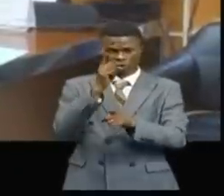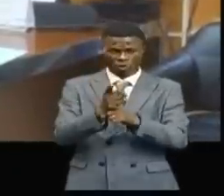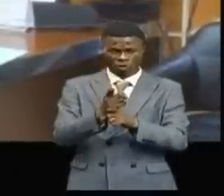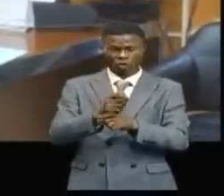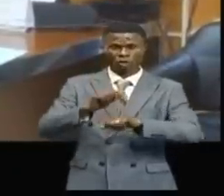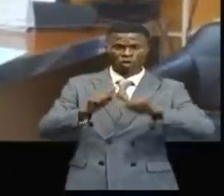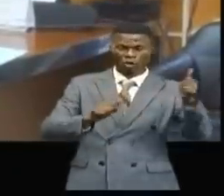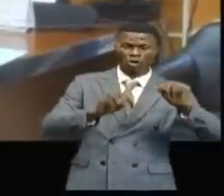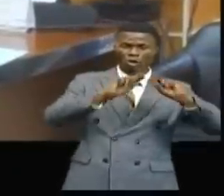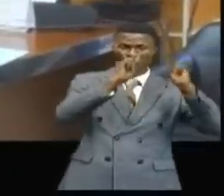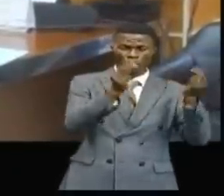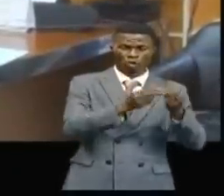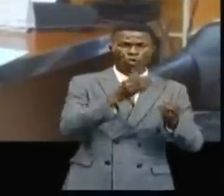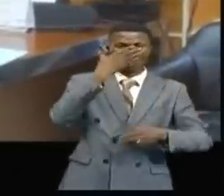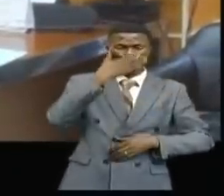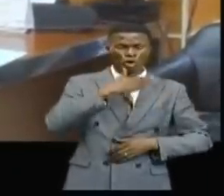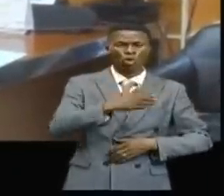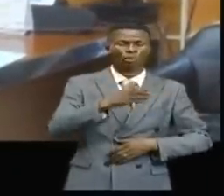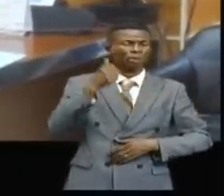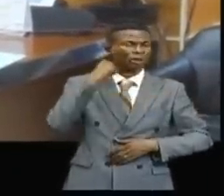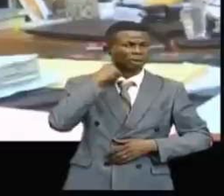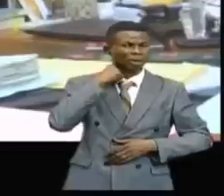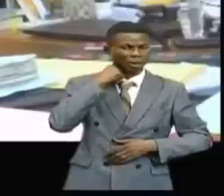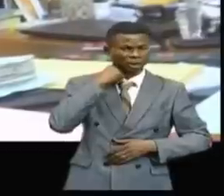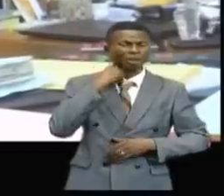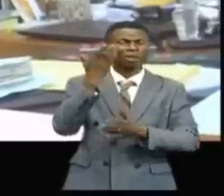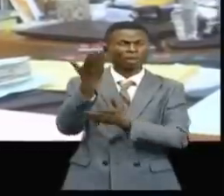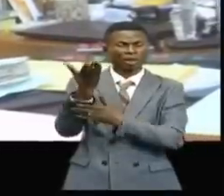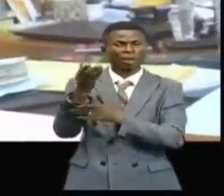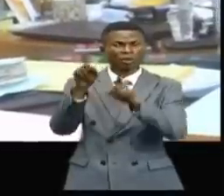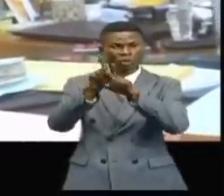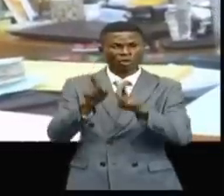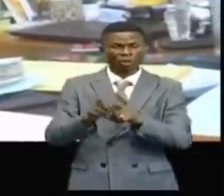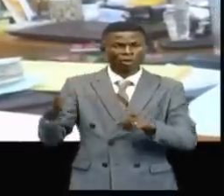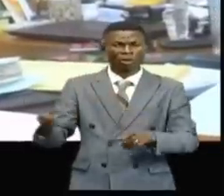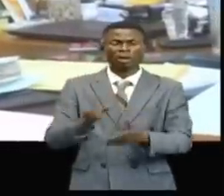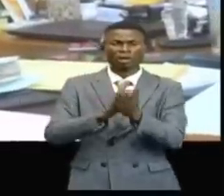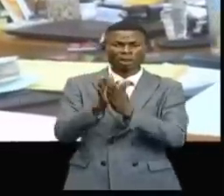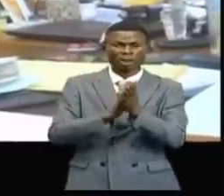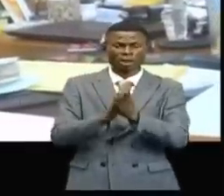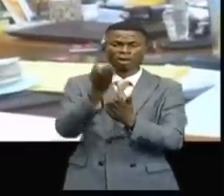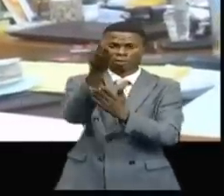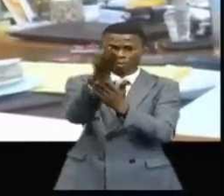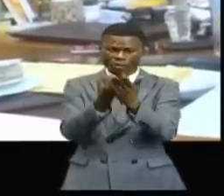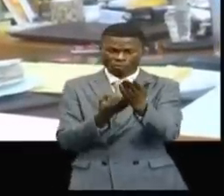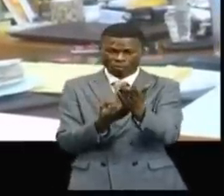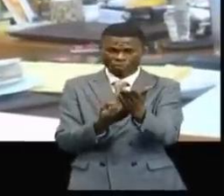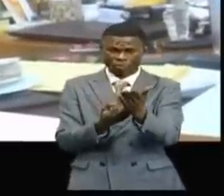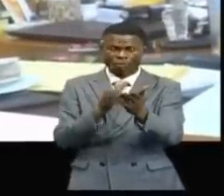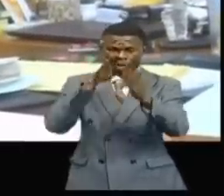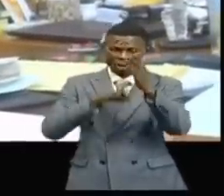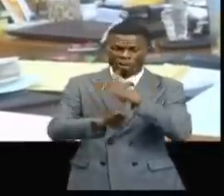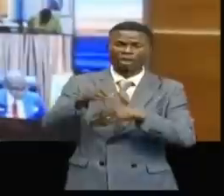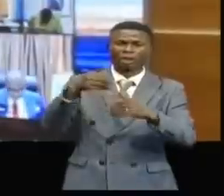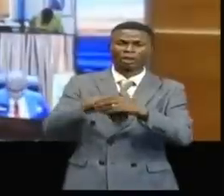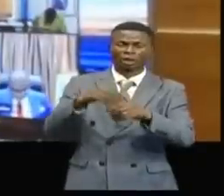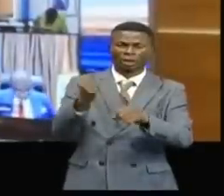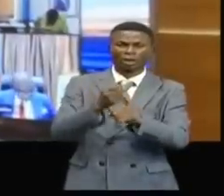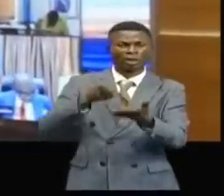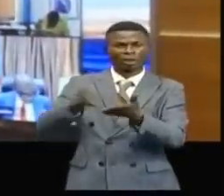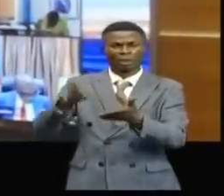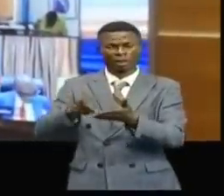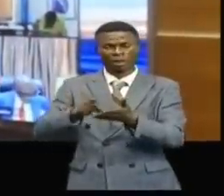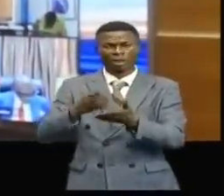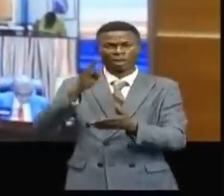autres catégories de la santé non médecins qui ont réclamé la prise en compte de leur liste à la mécanisation au salaire pour